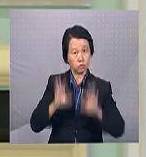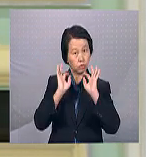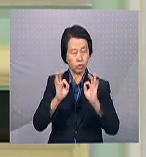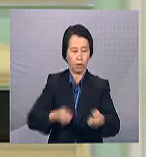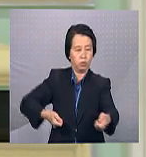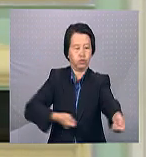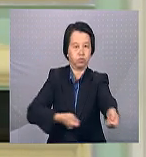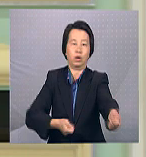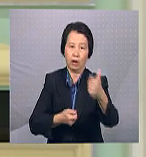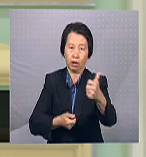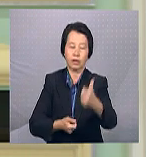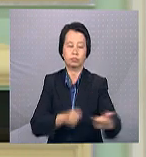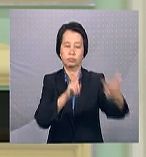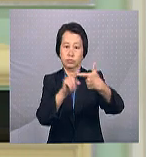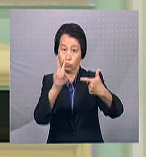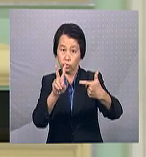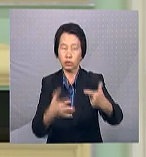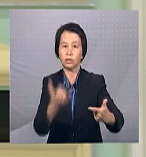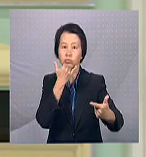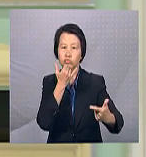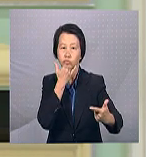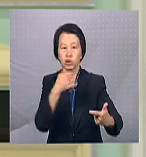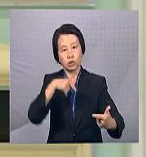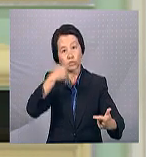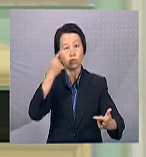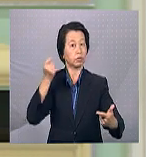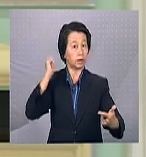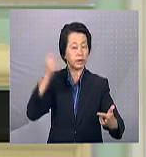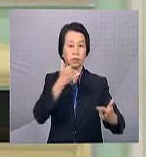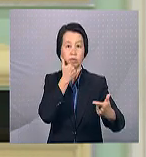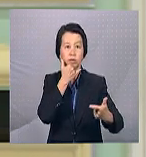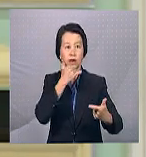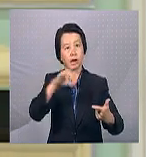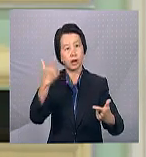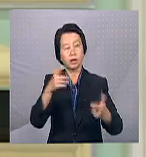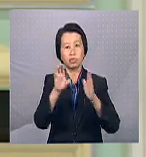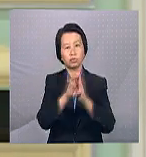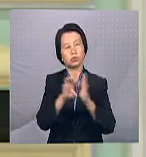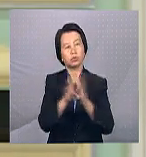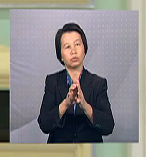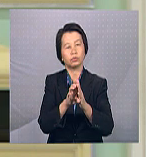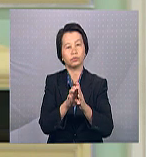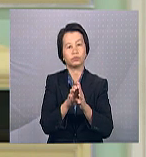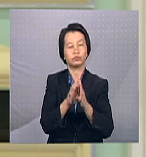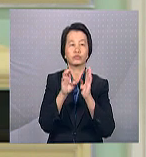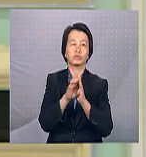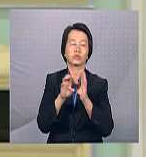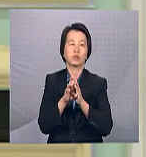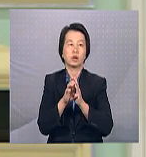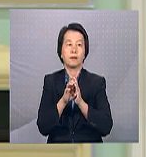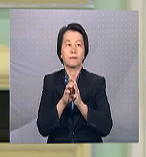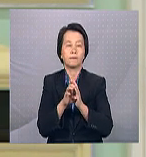segi kesalahan. Kesalahan-kesalahan saya dah sebut tadi, kesalahan yang lain termasuklah